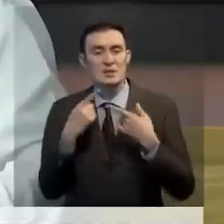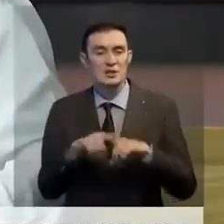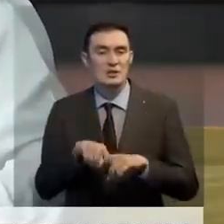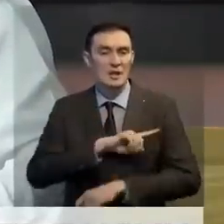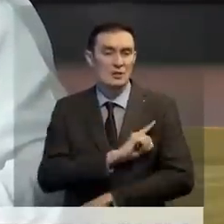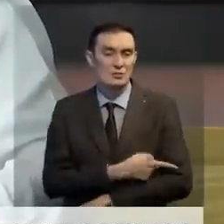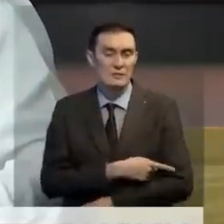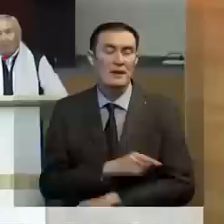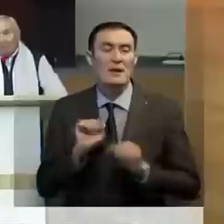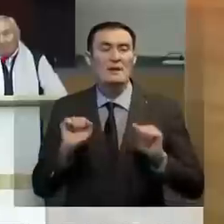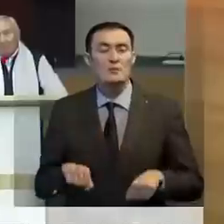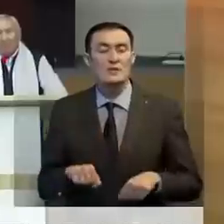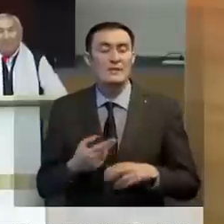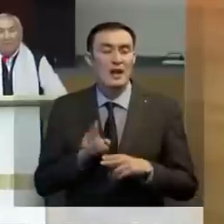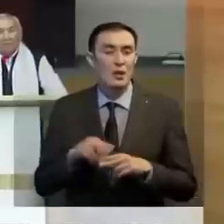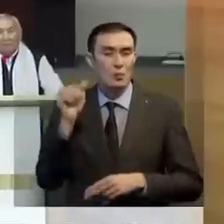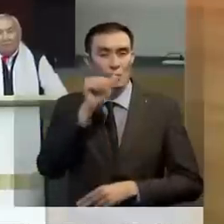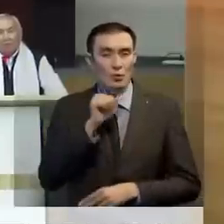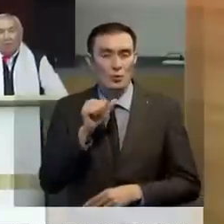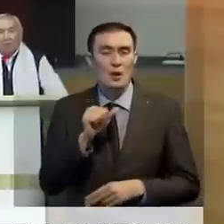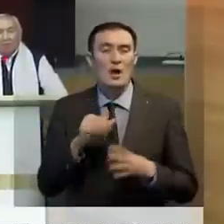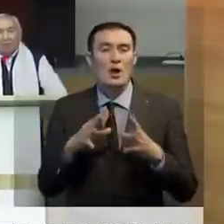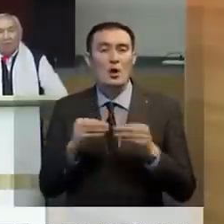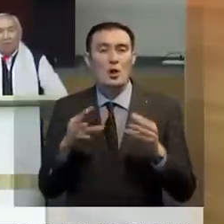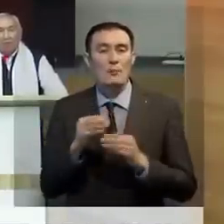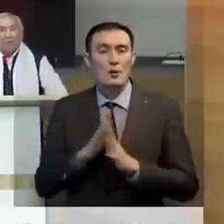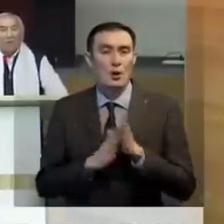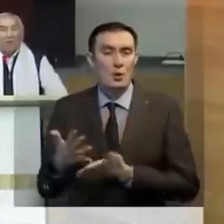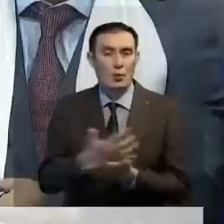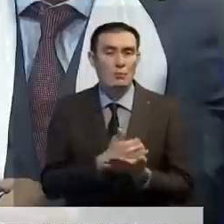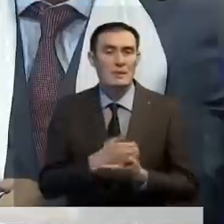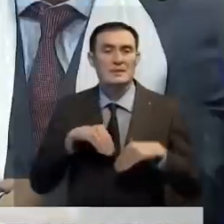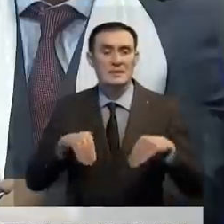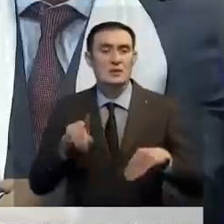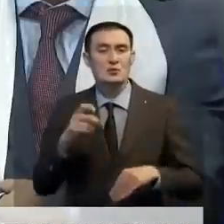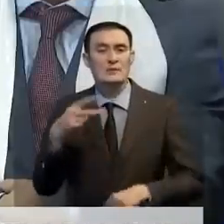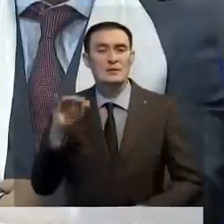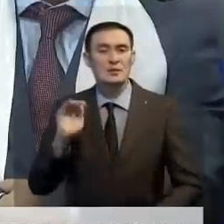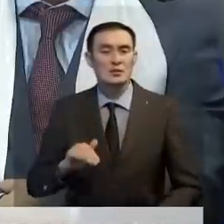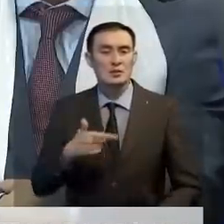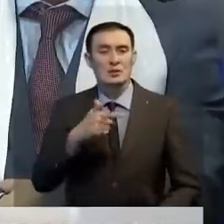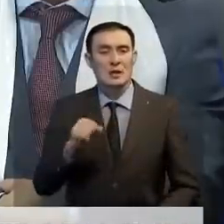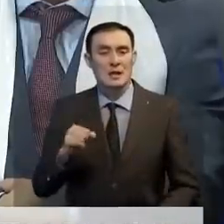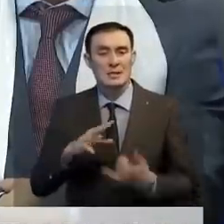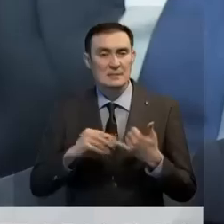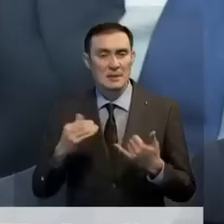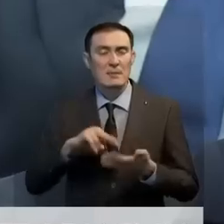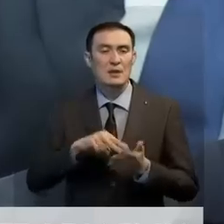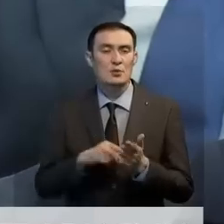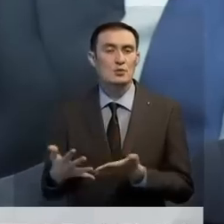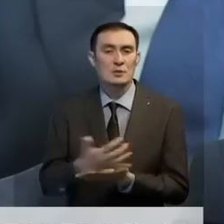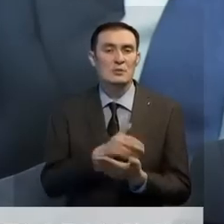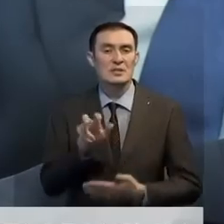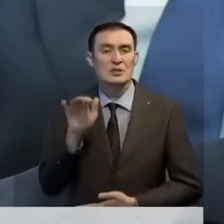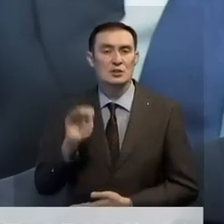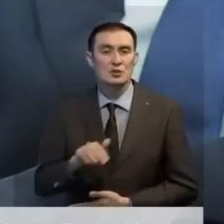технических ресурсов. Отмечу, в этом году хлебкоробы Туркестанской области засеяли больше 120 тысяч гектаров. Они планируют